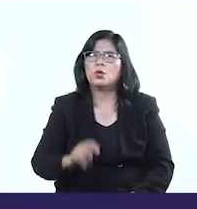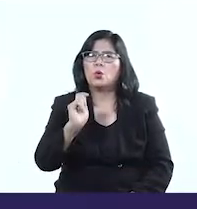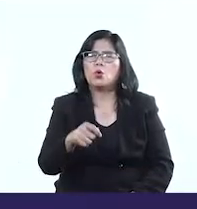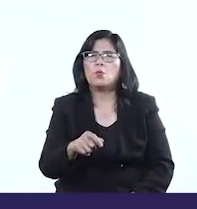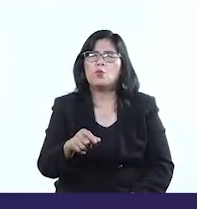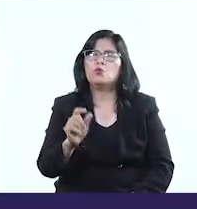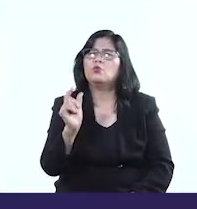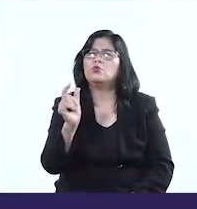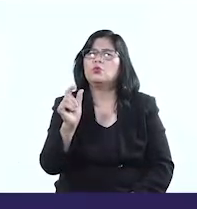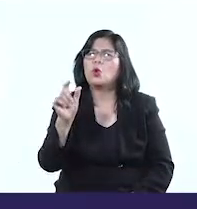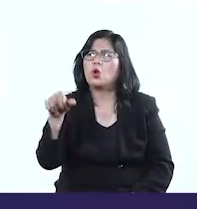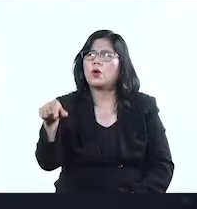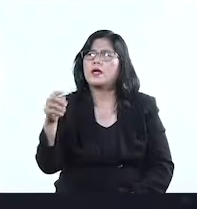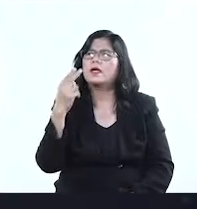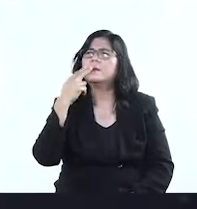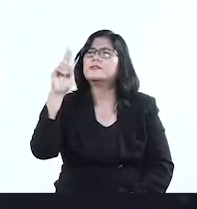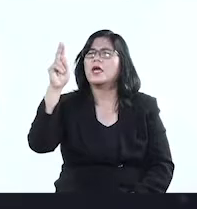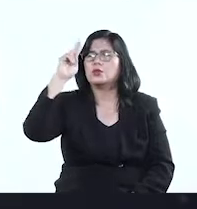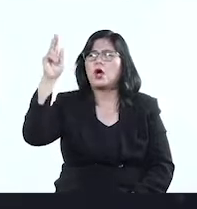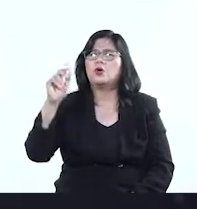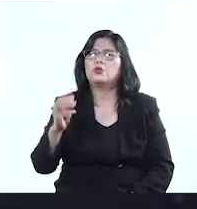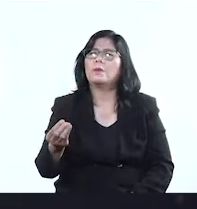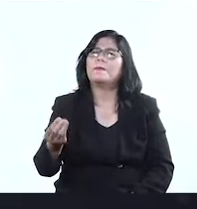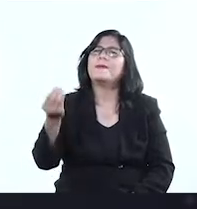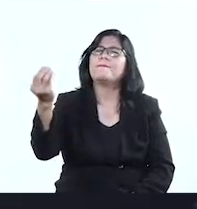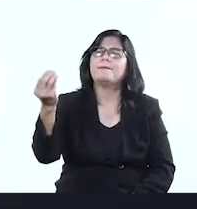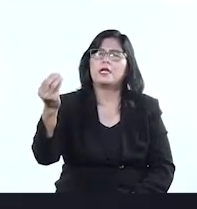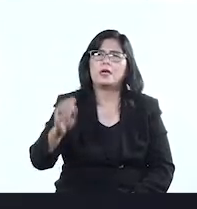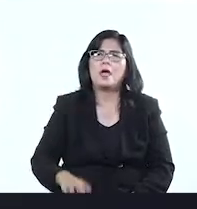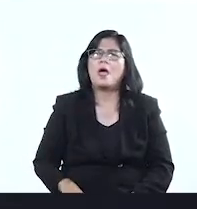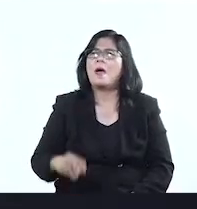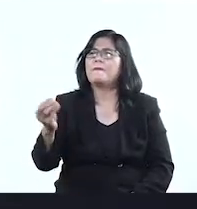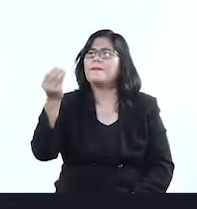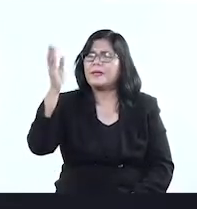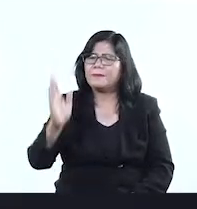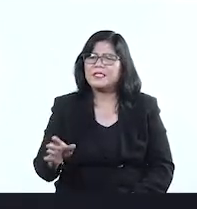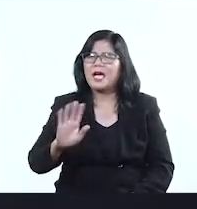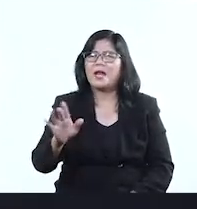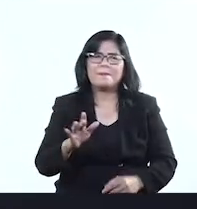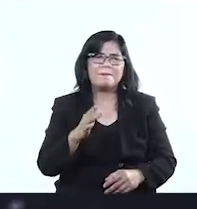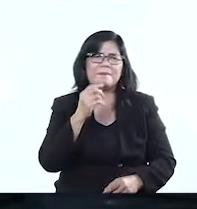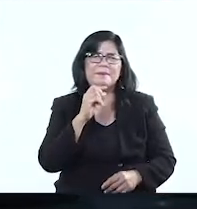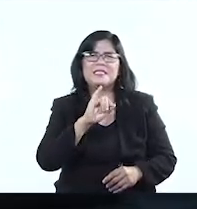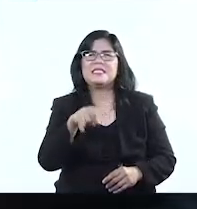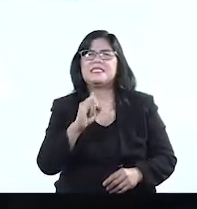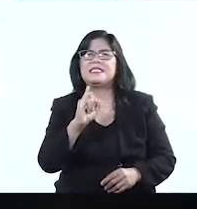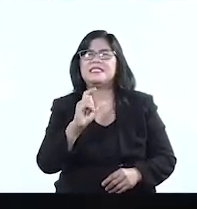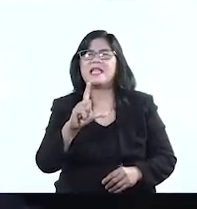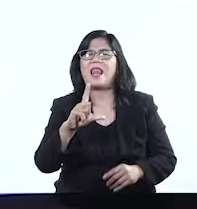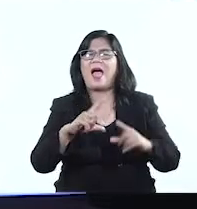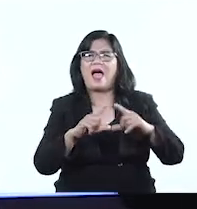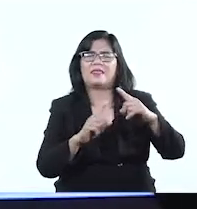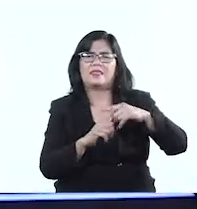dipercaya Tuhan sebagai pemimpin Hai artinya seorang pemimpin jangan jadi penjilat pemimpin itu jangan berusaha